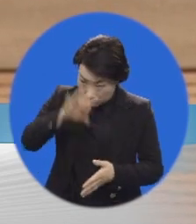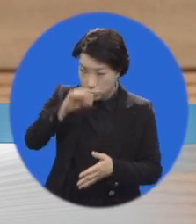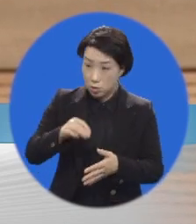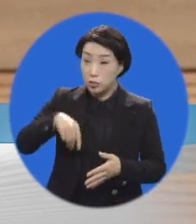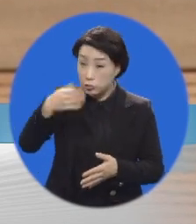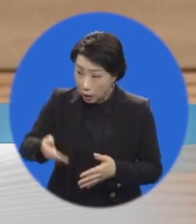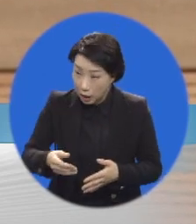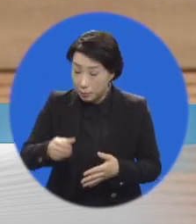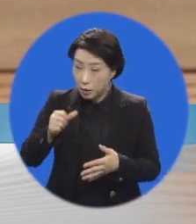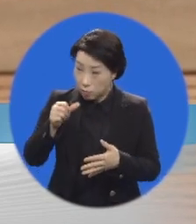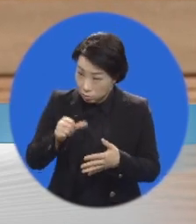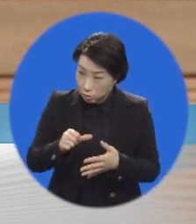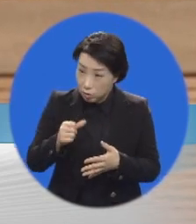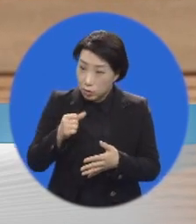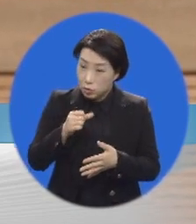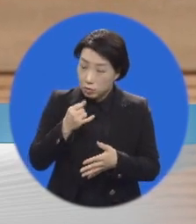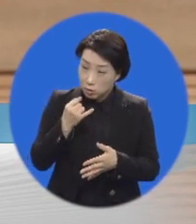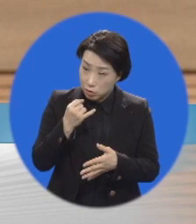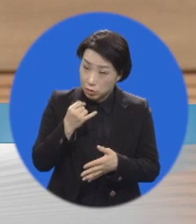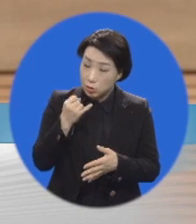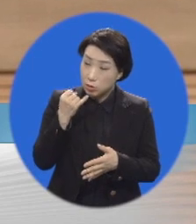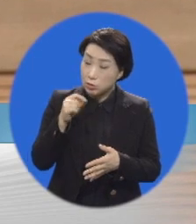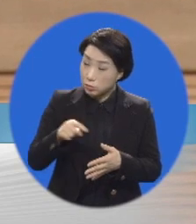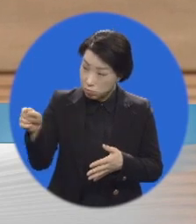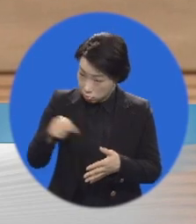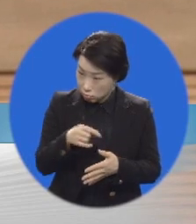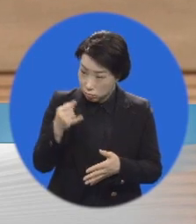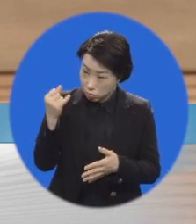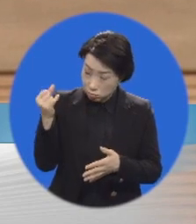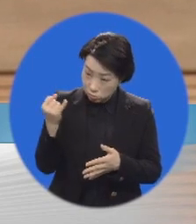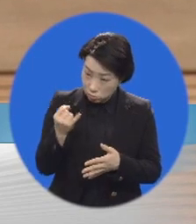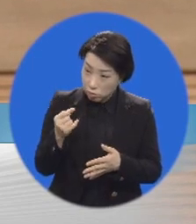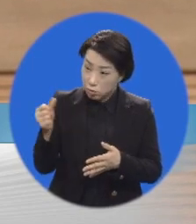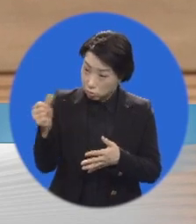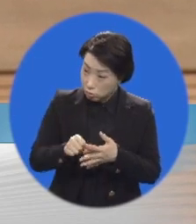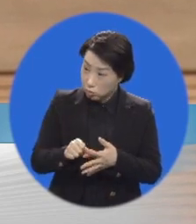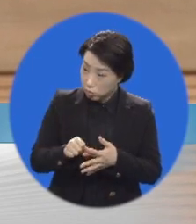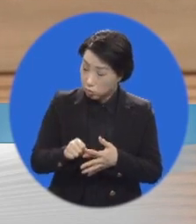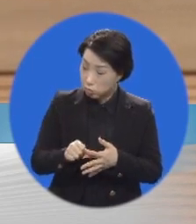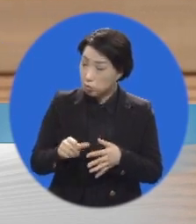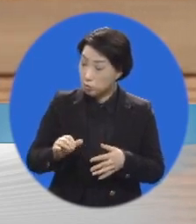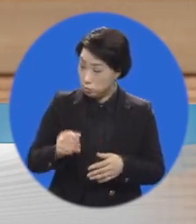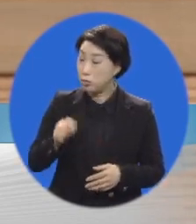당연한 것이거늘 그럼 죽은 딸을 또 놓거든 7년을 더 살아라.